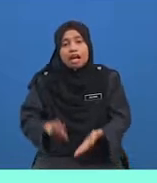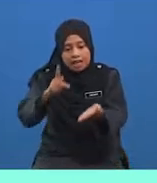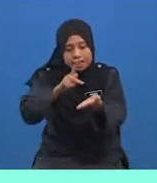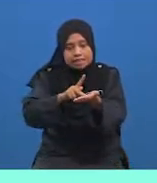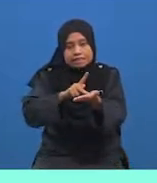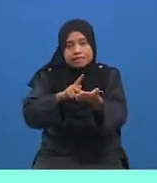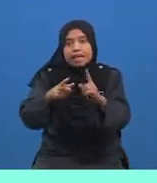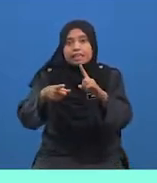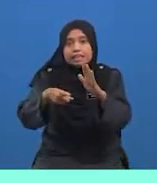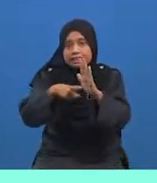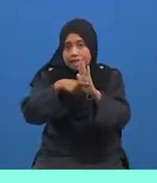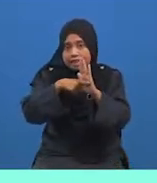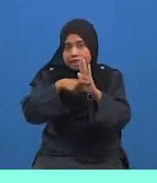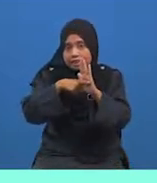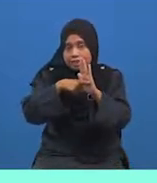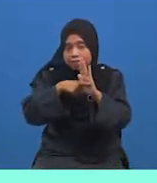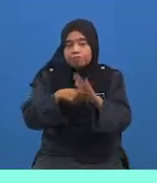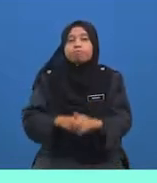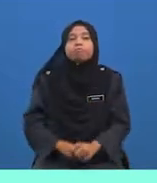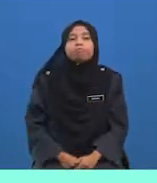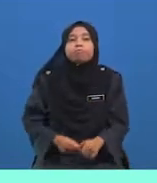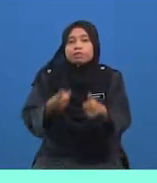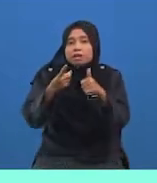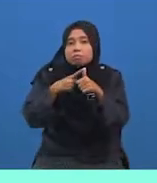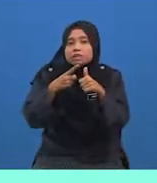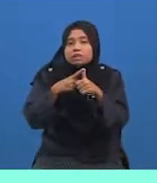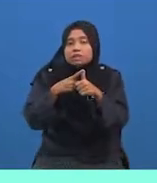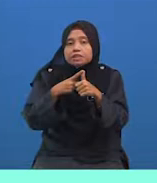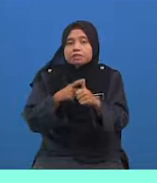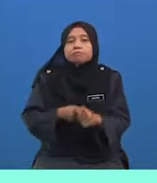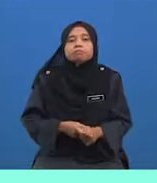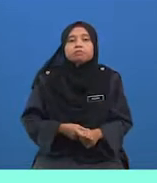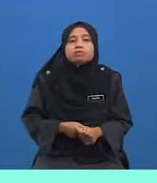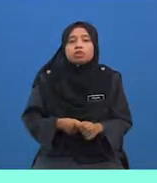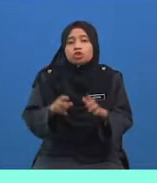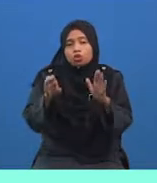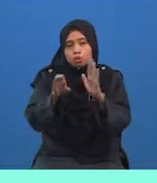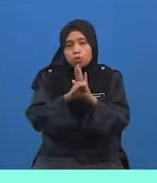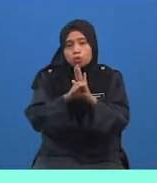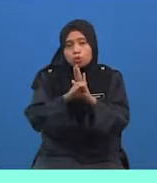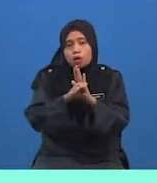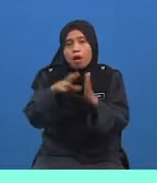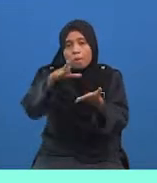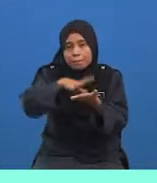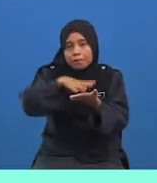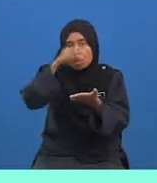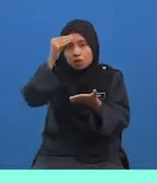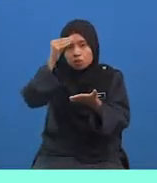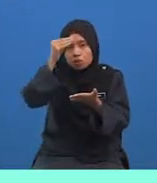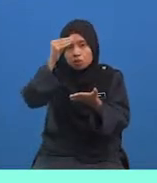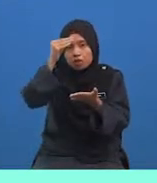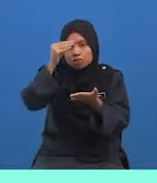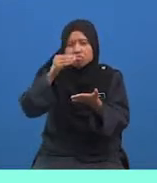Kesan negatif telekomunikasi ini, yang pertama adalah seperti maklumat